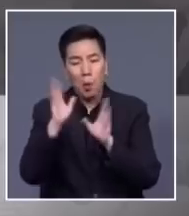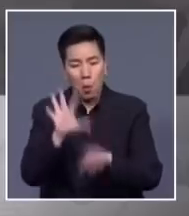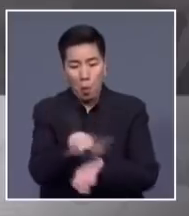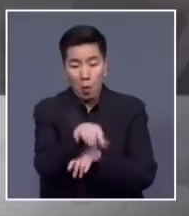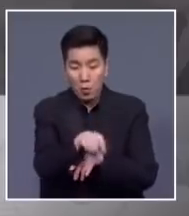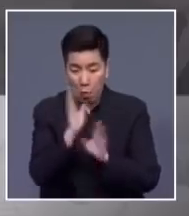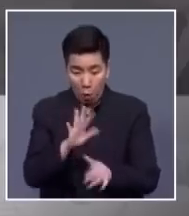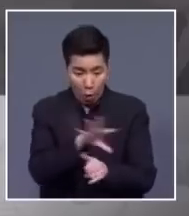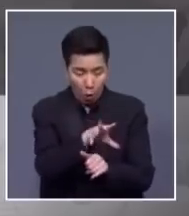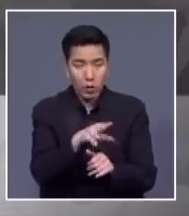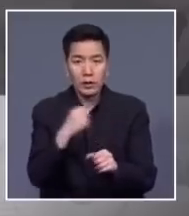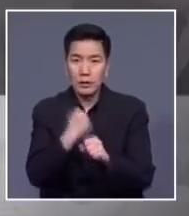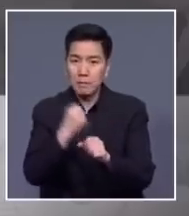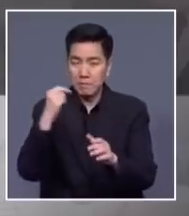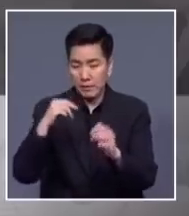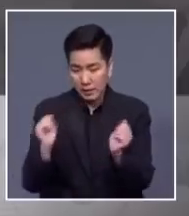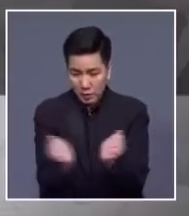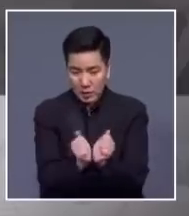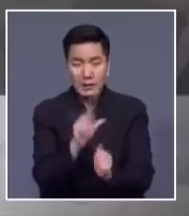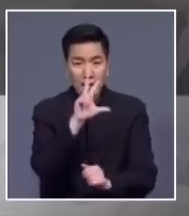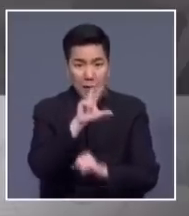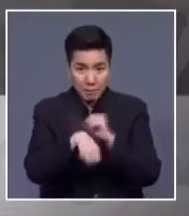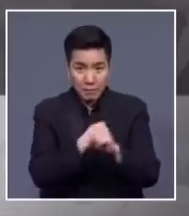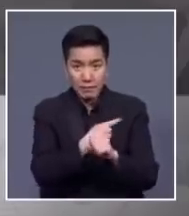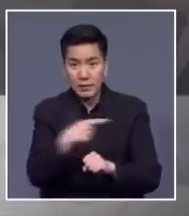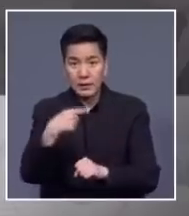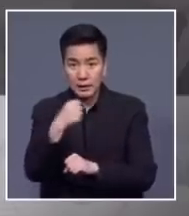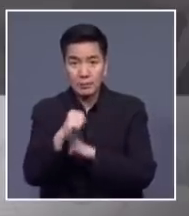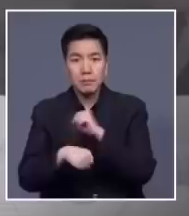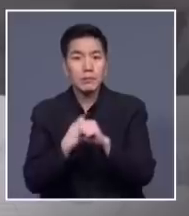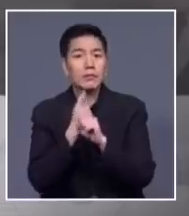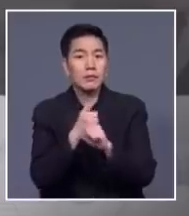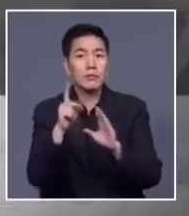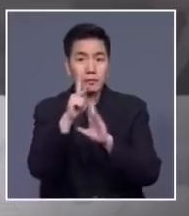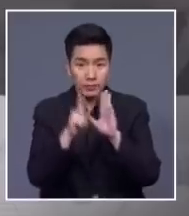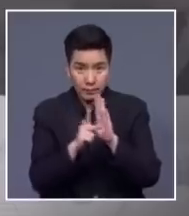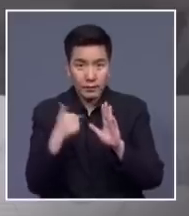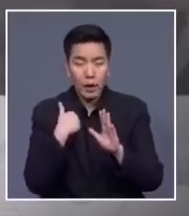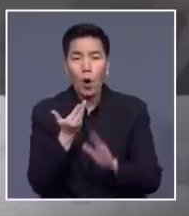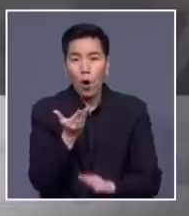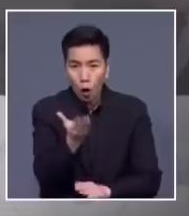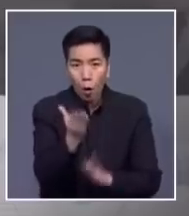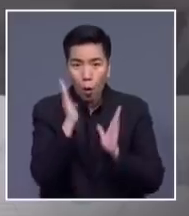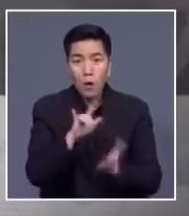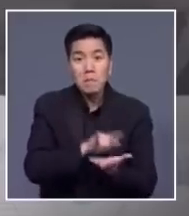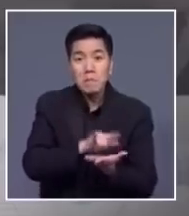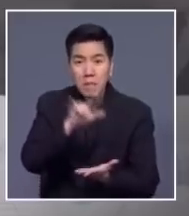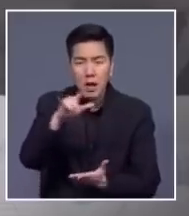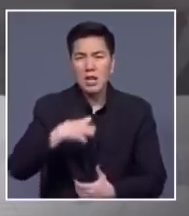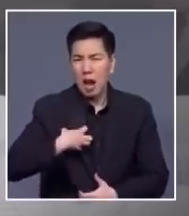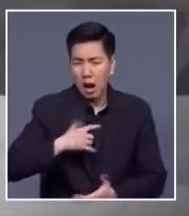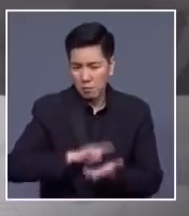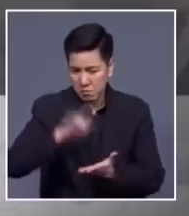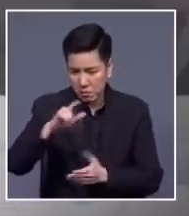ความผิดนะครับโทษ3ปีถึง10ปีด้วยกันนะครับก็มีด้วยกันกฎหมายนะครับก็ขอให้พี่น้องที่จะไปเนี่ย